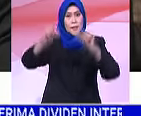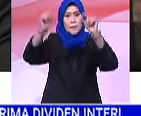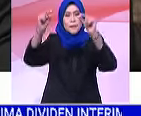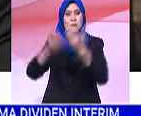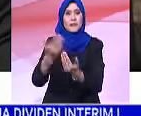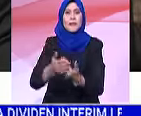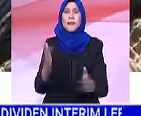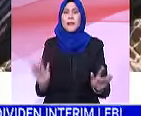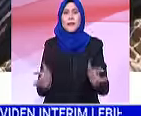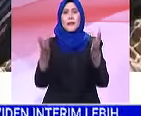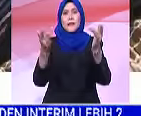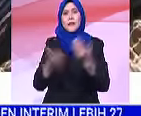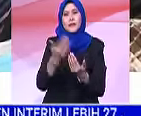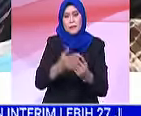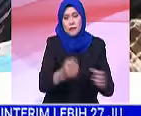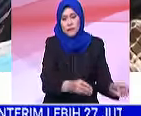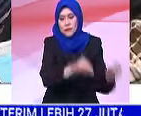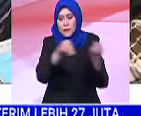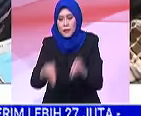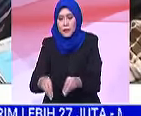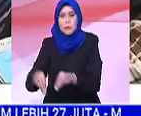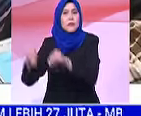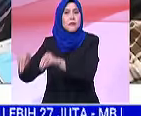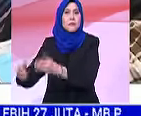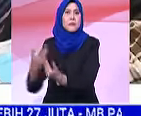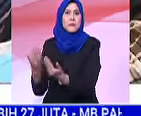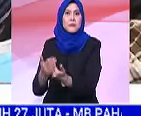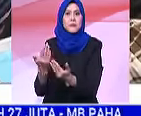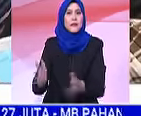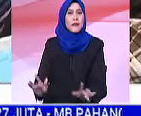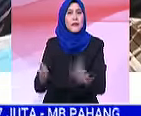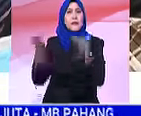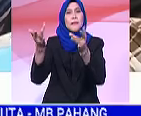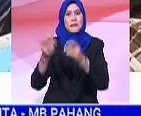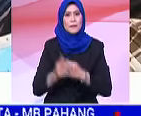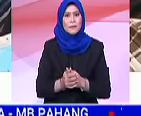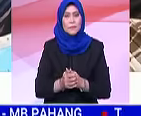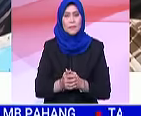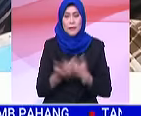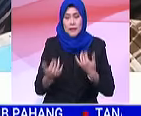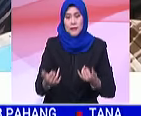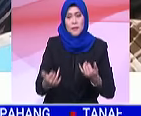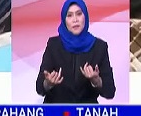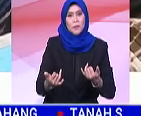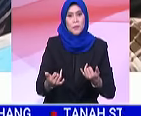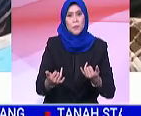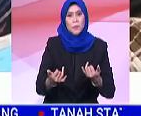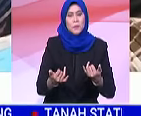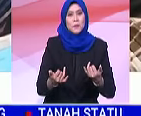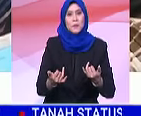untuk dialih di mana-mana tempat. Of course, kalau ada yang lebih ringan lagi daripada yang sekarang ini, saya